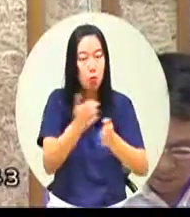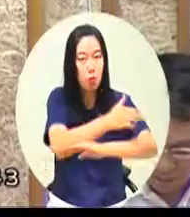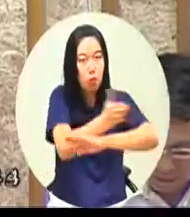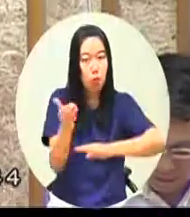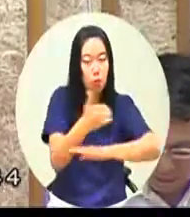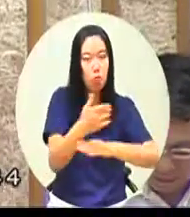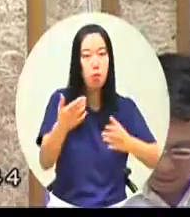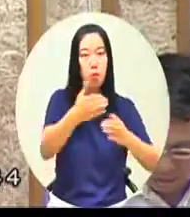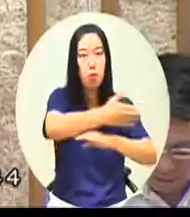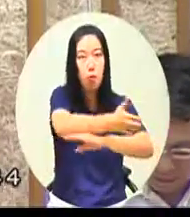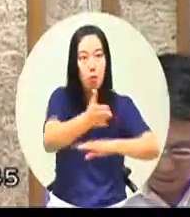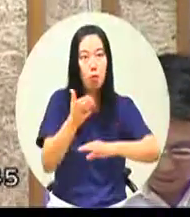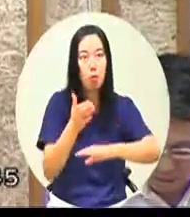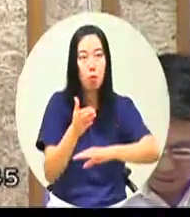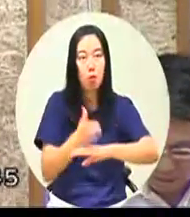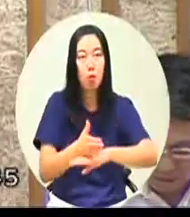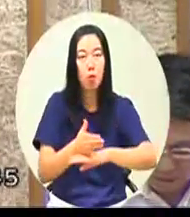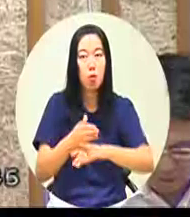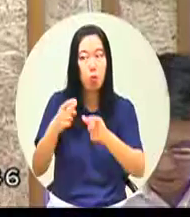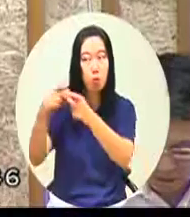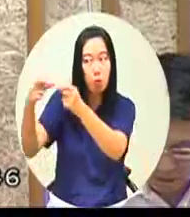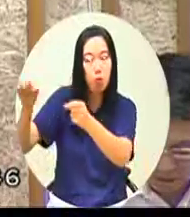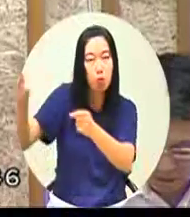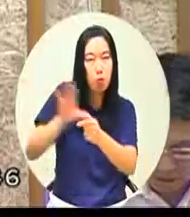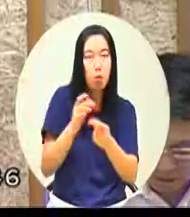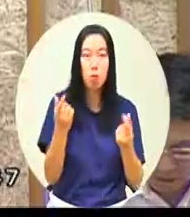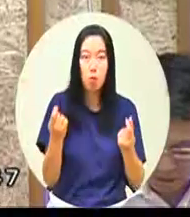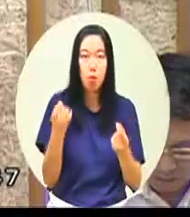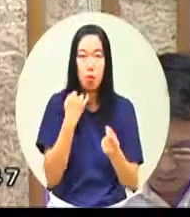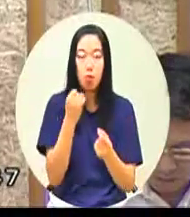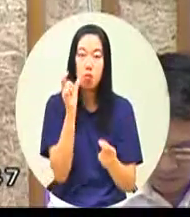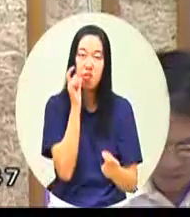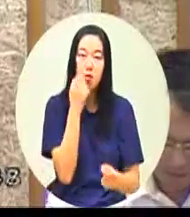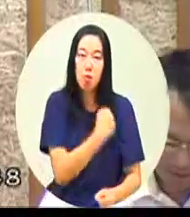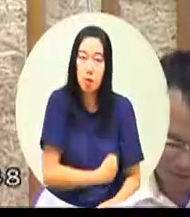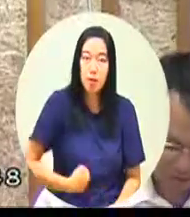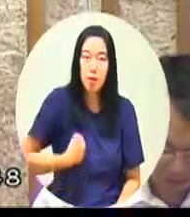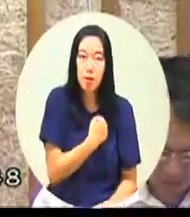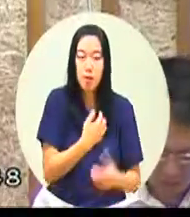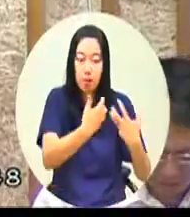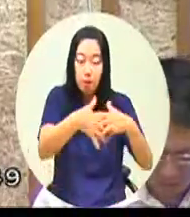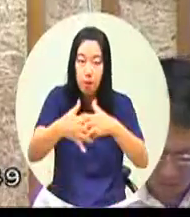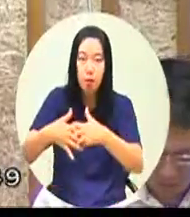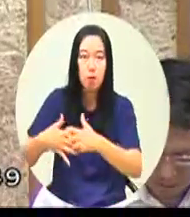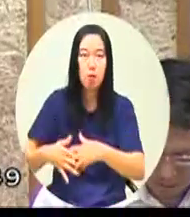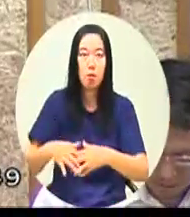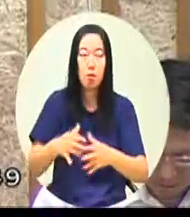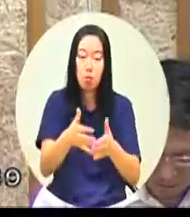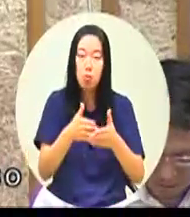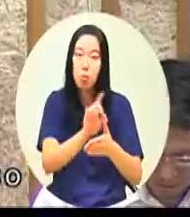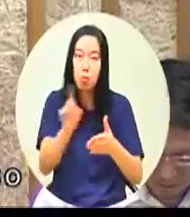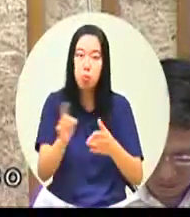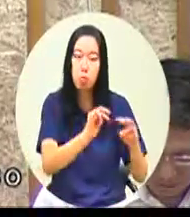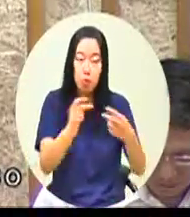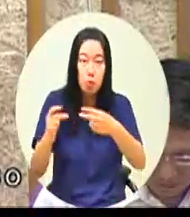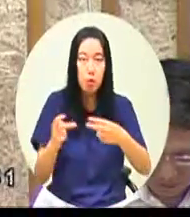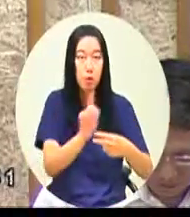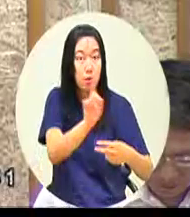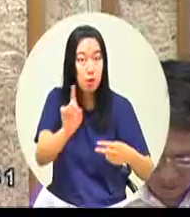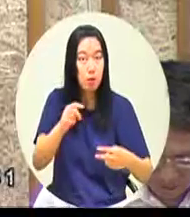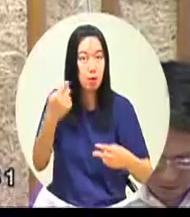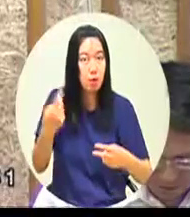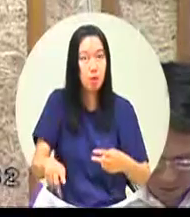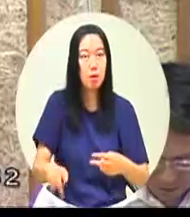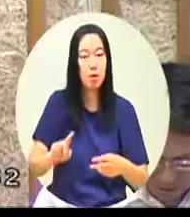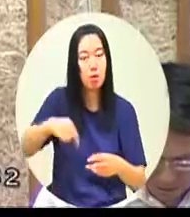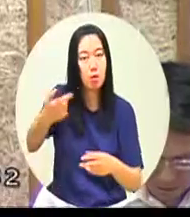为整个台湾的主力市场这样的一个工作，那包含硬体设施需要有一些什么样的一些改善的空间，然后